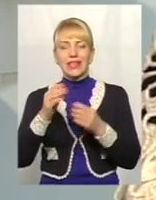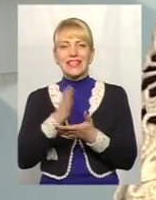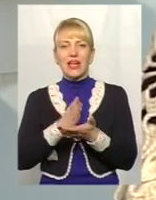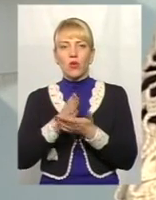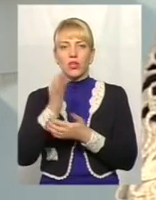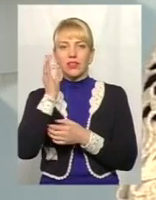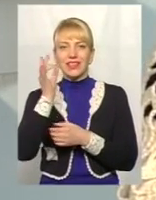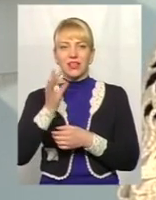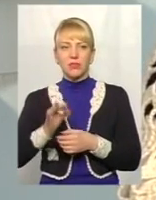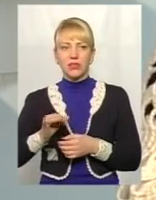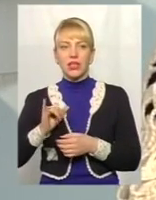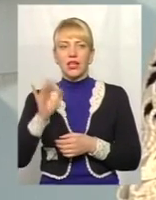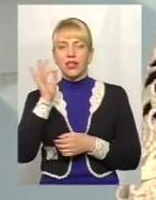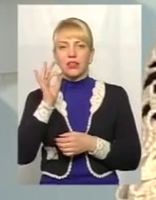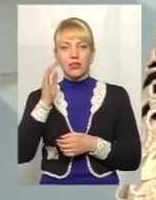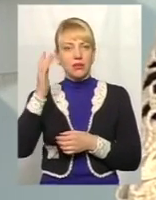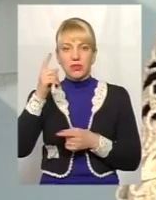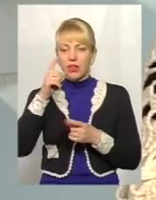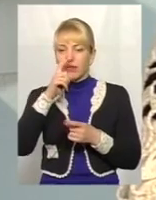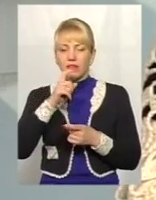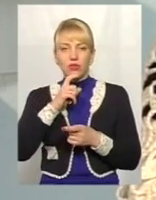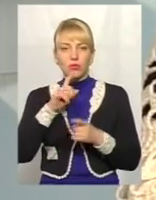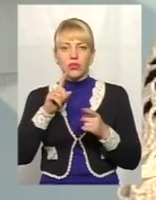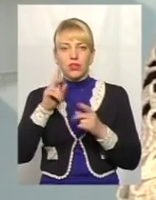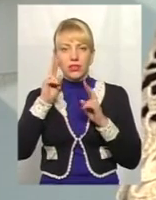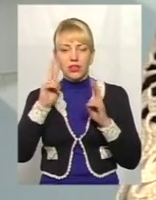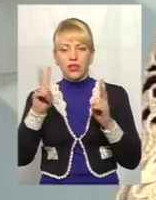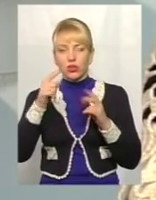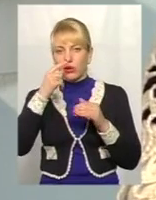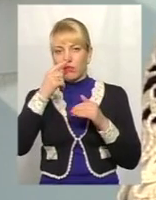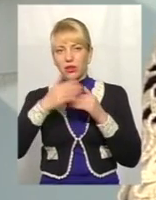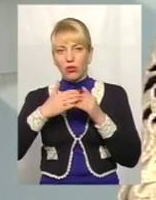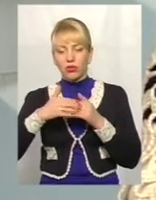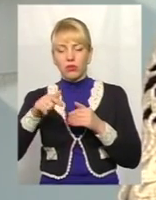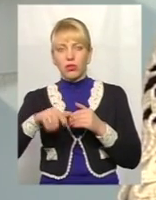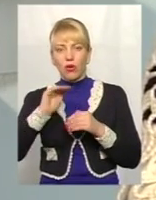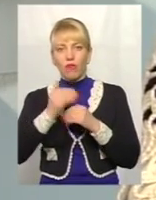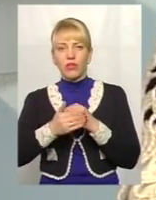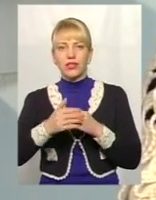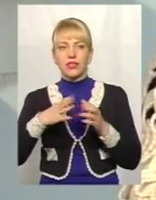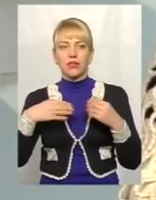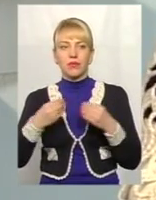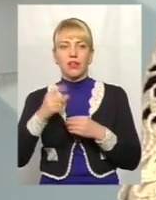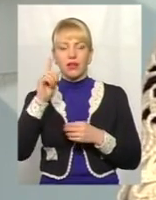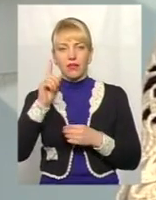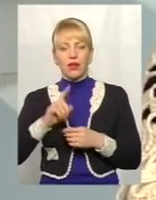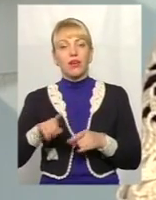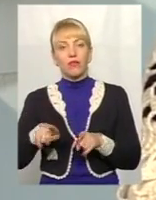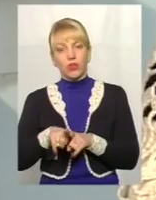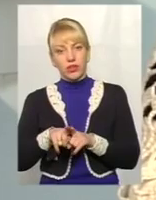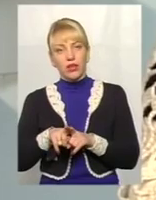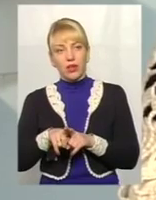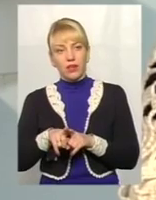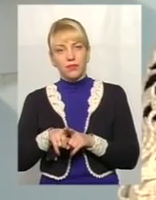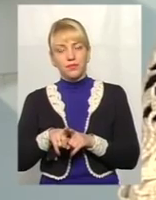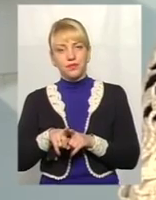знаходилися німці, і німцям навіть голову не прийшло, що під носом в них переховується сім'я євреїв. От така,